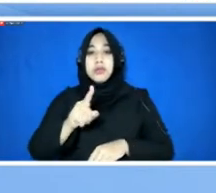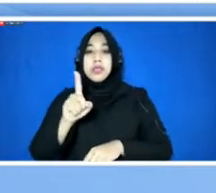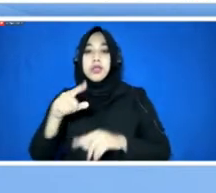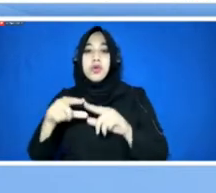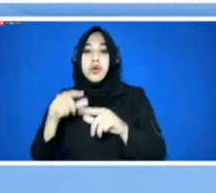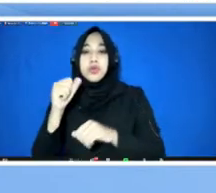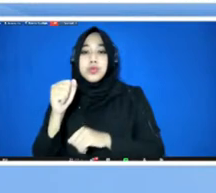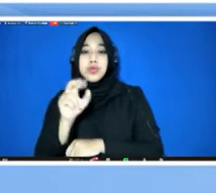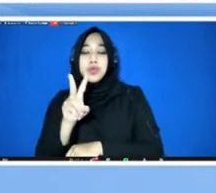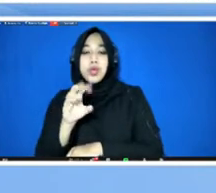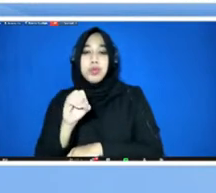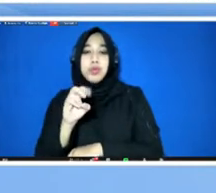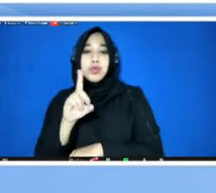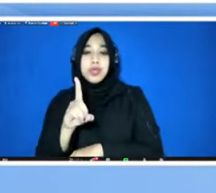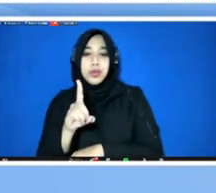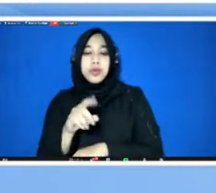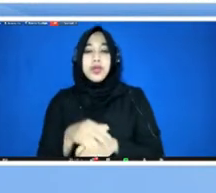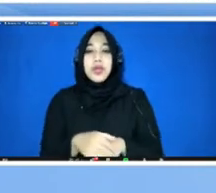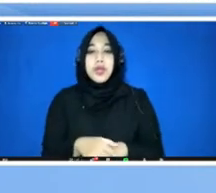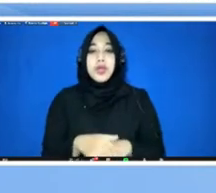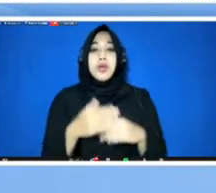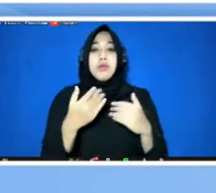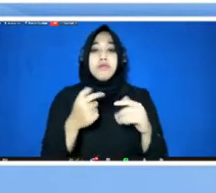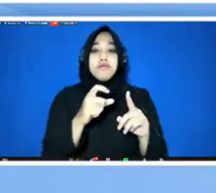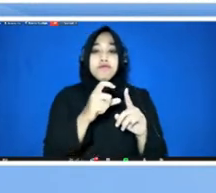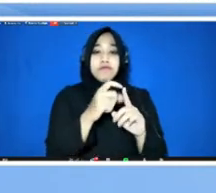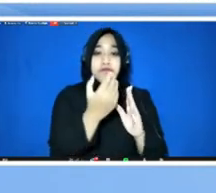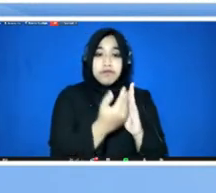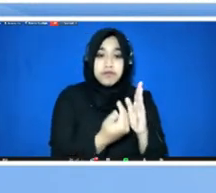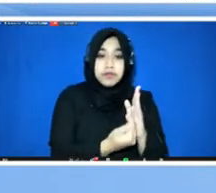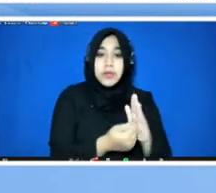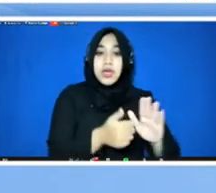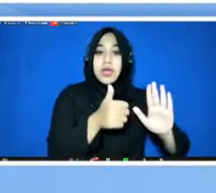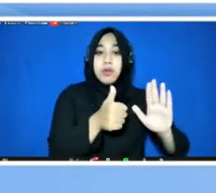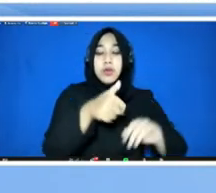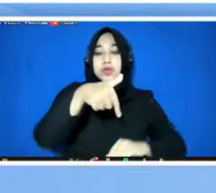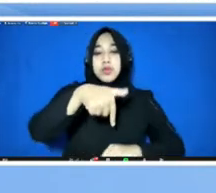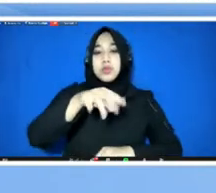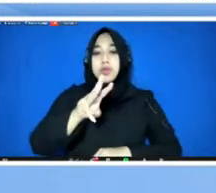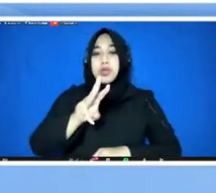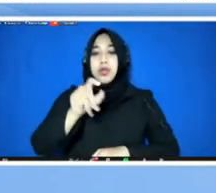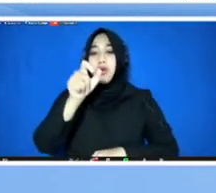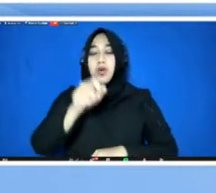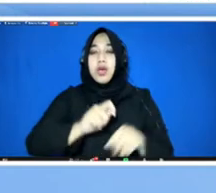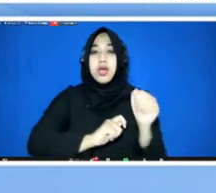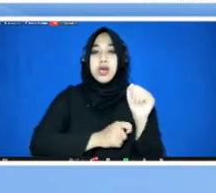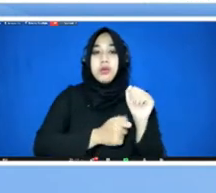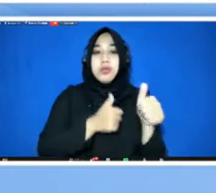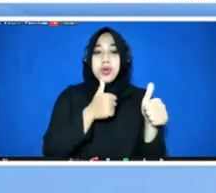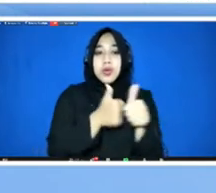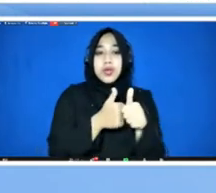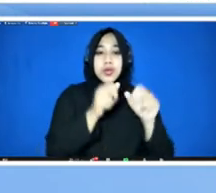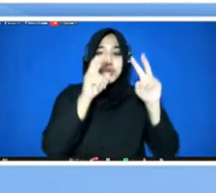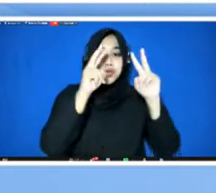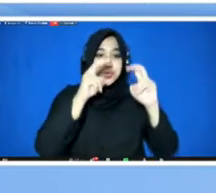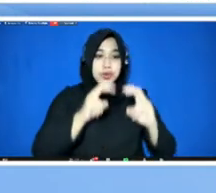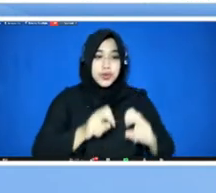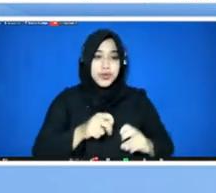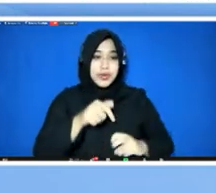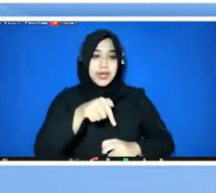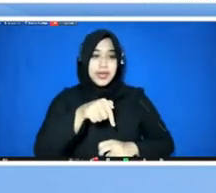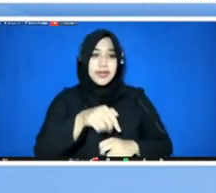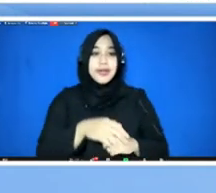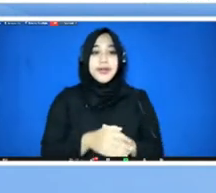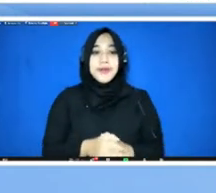2021 yang di mana sudah terdapat 673 orang responden yang mengikuti survei ini. Dan